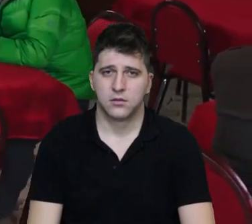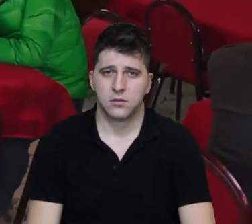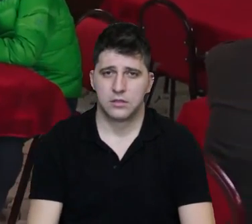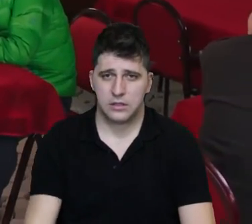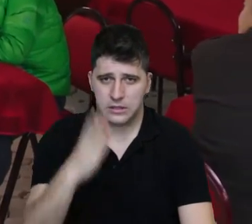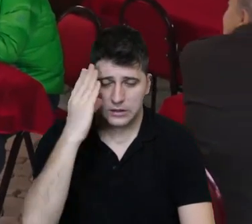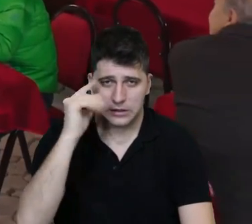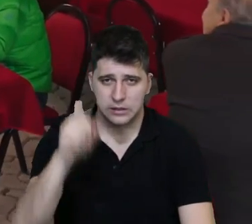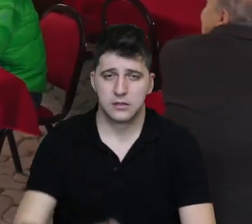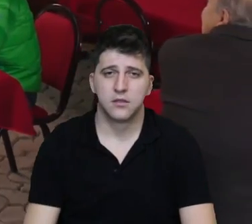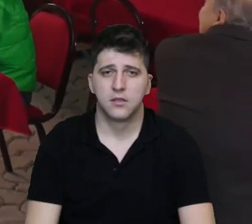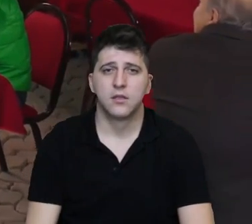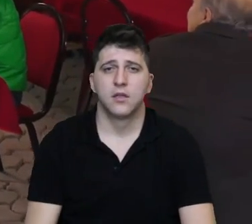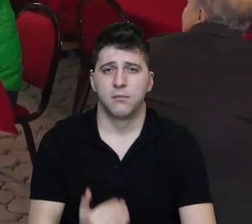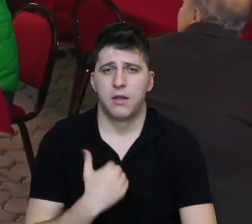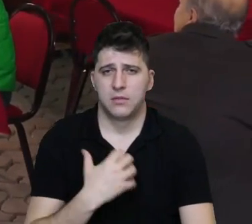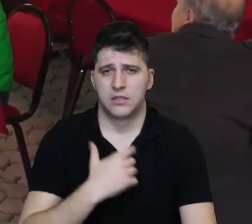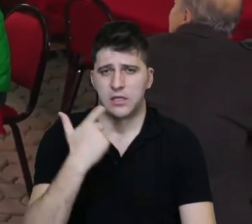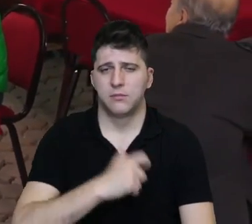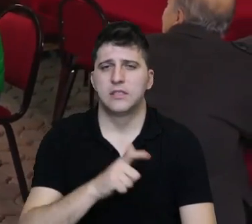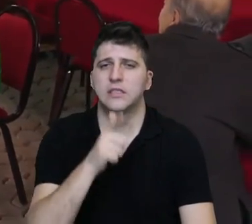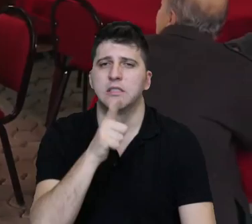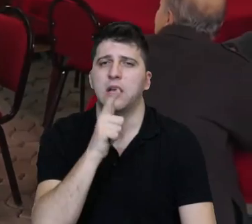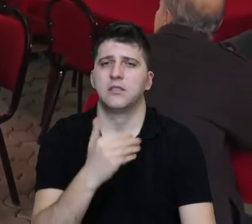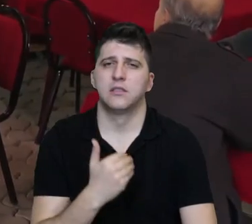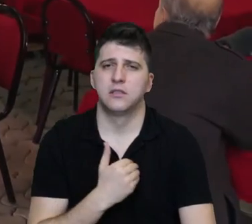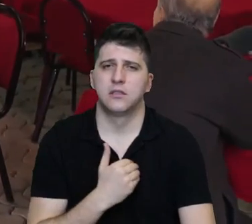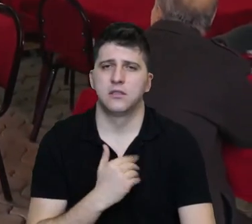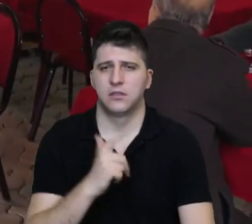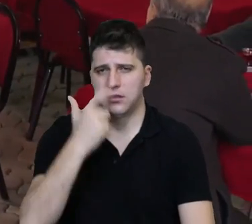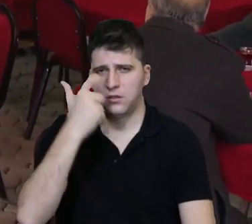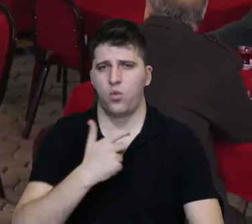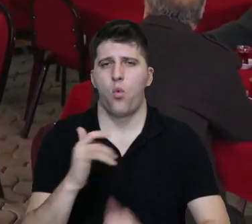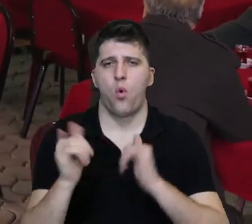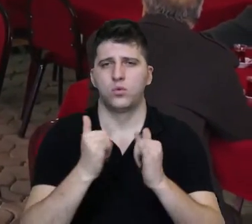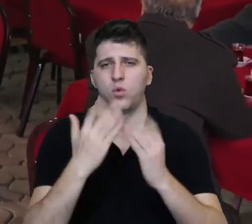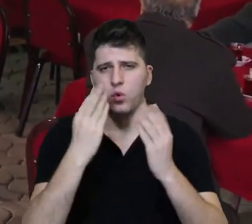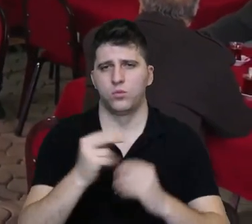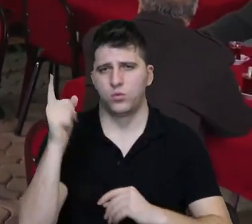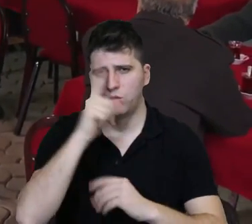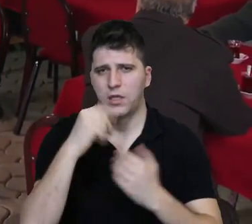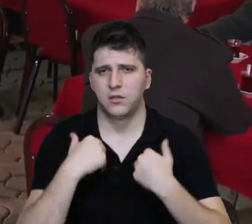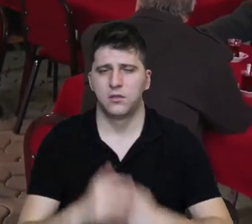Çitex benim kendime has ses efektim. Bir karakter oyuncusu olduğumdan dolayı.